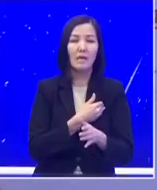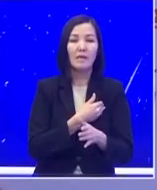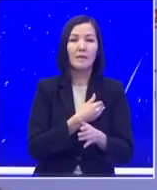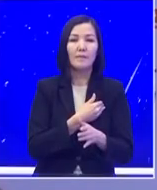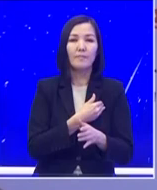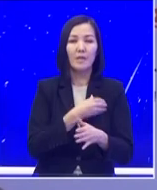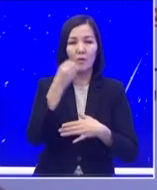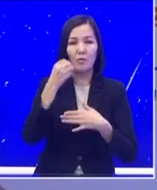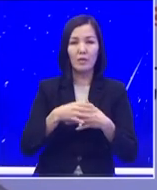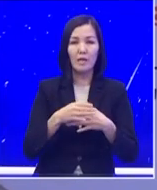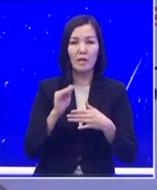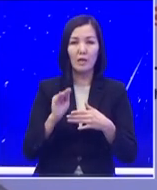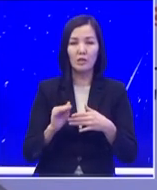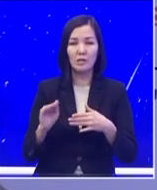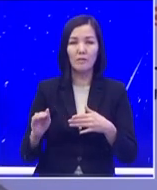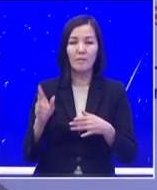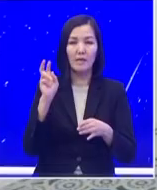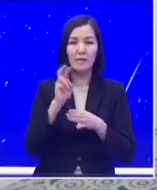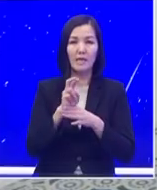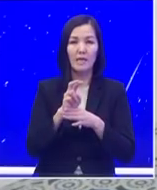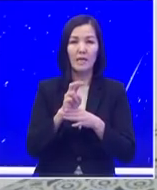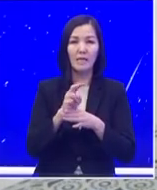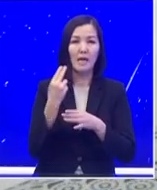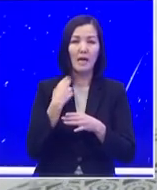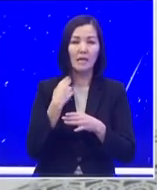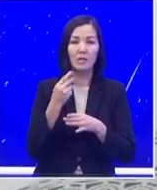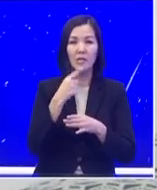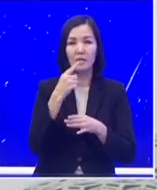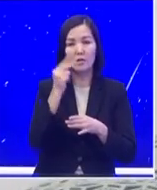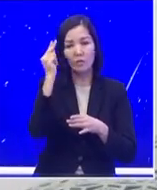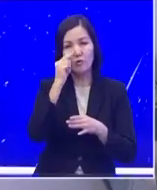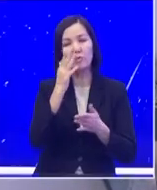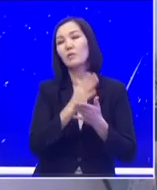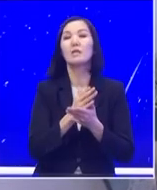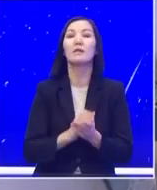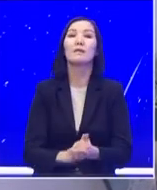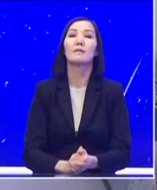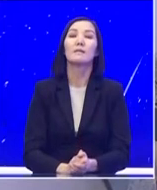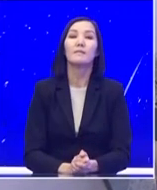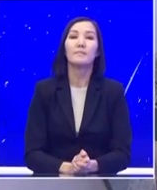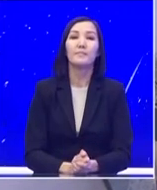Айнұрдың орталыққа кіші баласы да келеді. Олар мұнда ағылшын тілін тегін меңгеріп жүр.